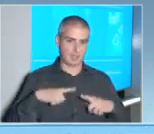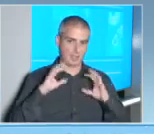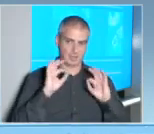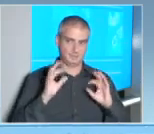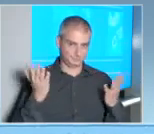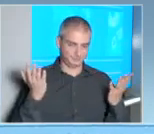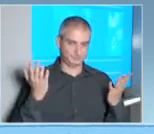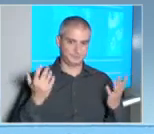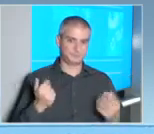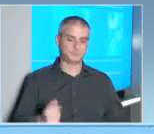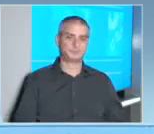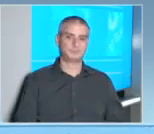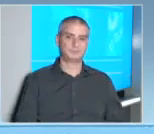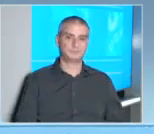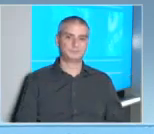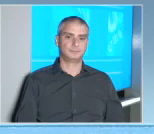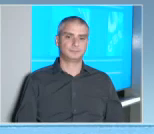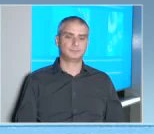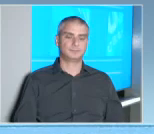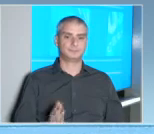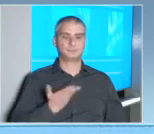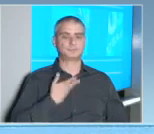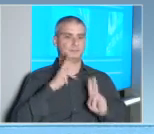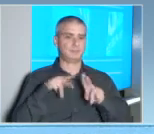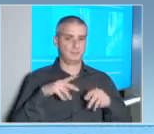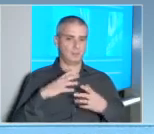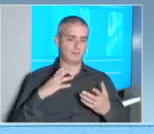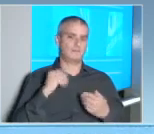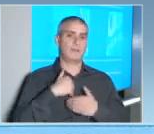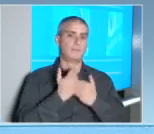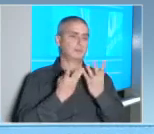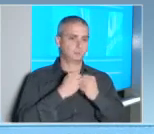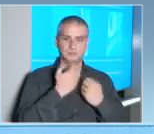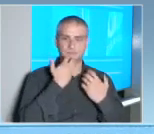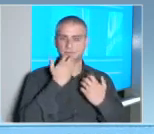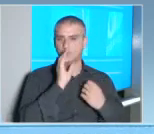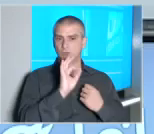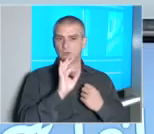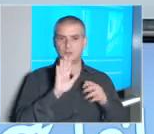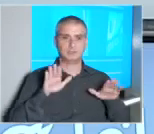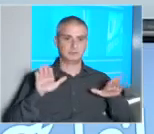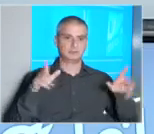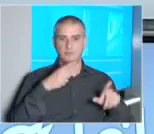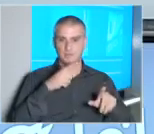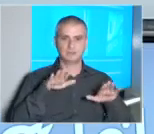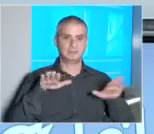החיים, ויכולת שלהם לקבל גם טיפולים רפואיים וגם פרנסות של משפחות, וזה סיפור שדה